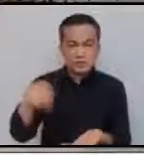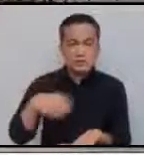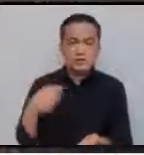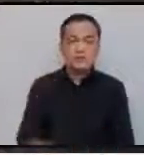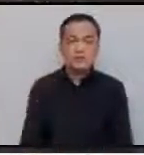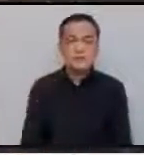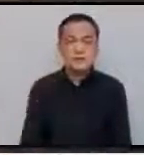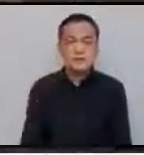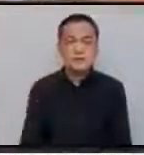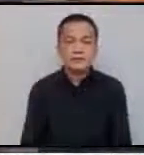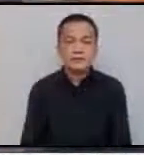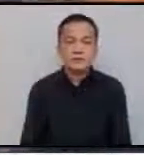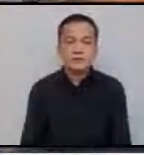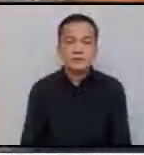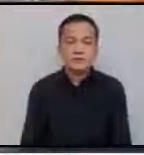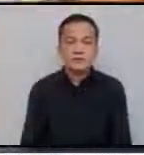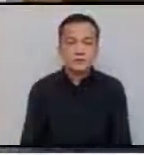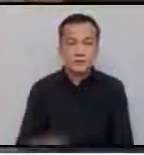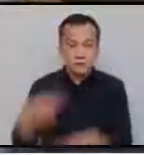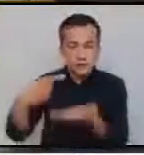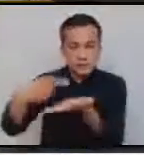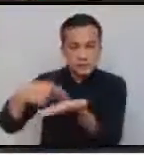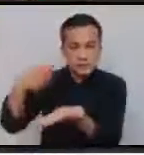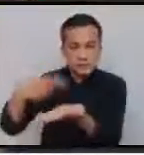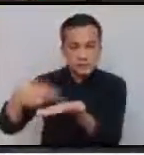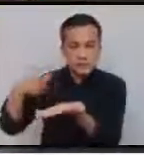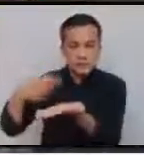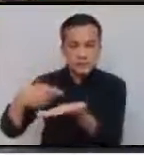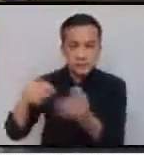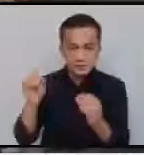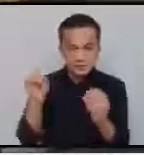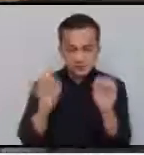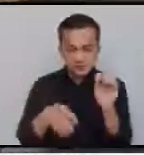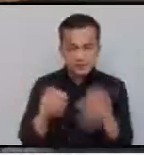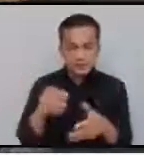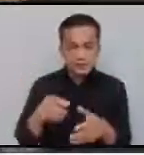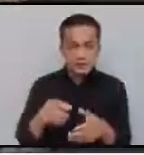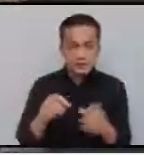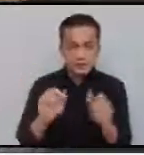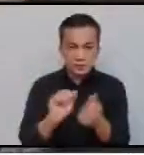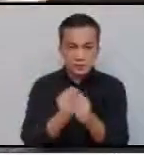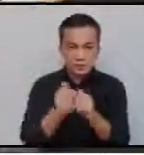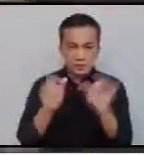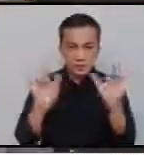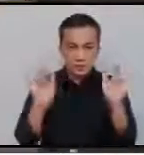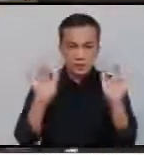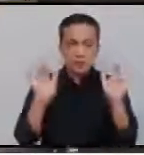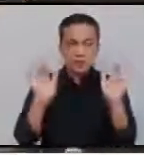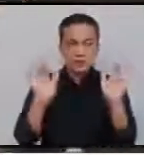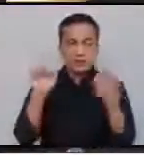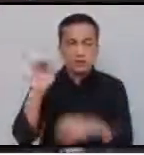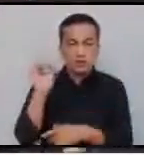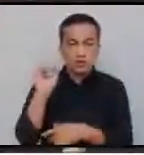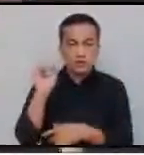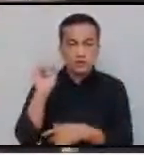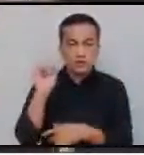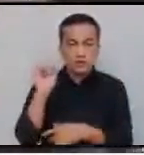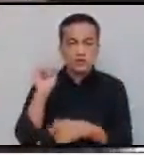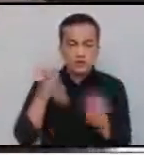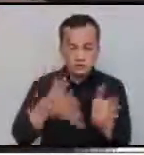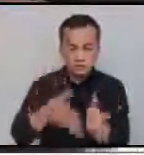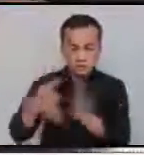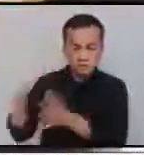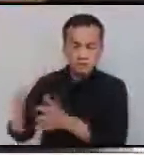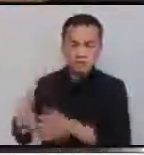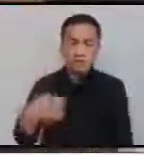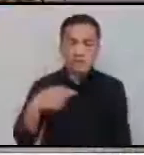Ihalo na natin ang hipon. Pag nag-light orange na to, isa-set aside natin yung hipon. Okay, again, so hinalo na